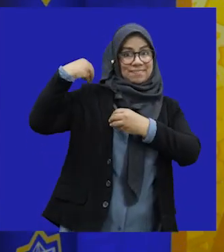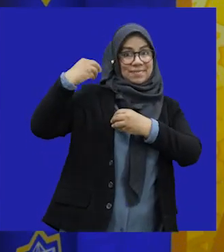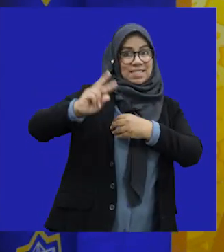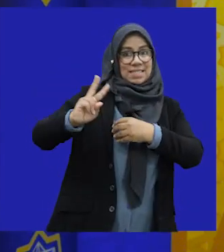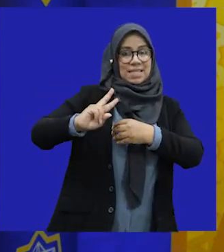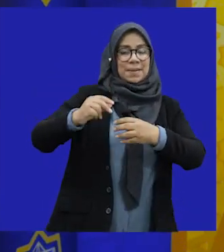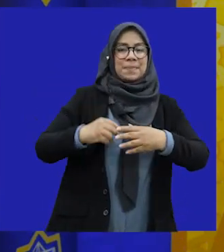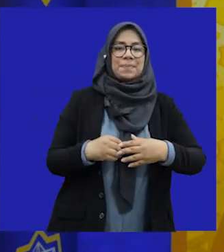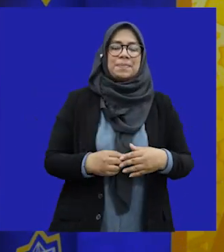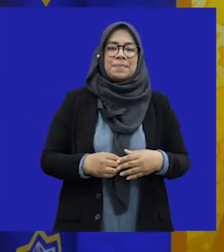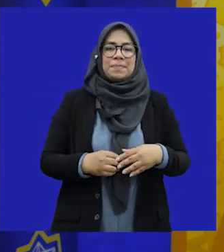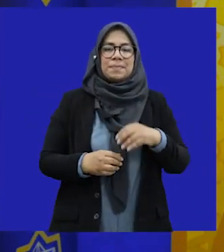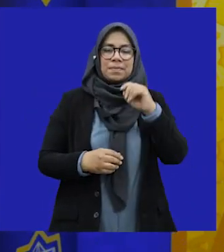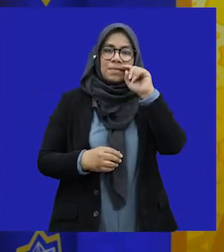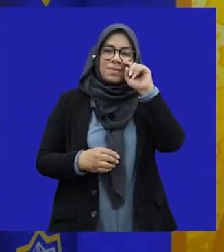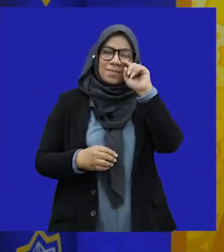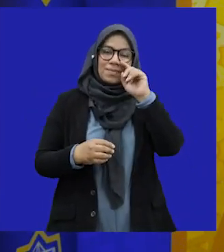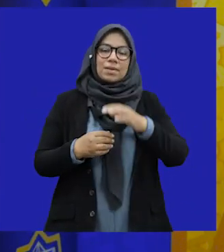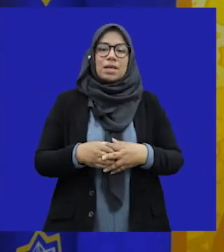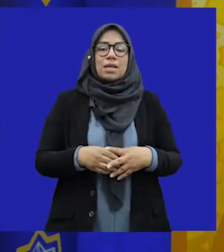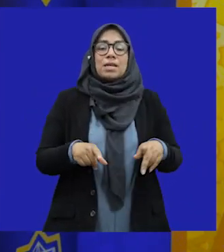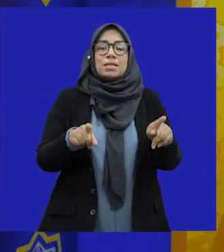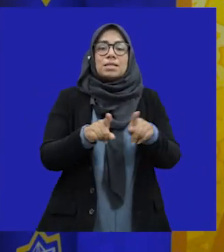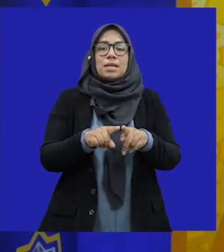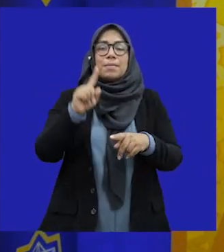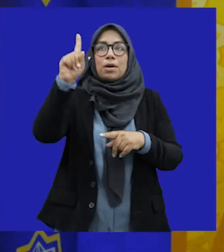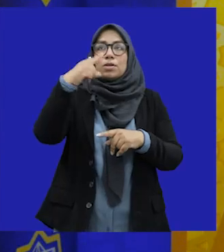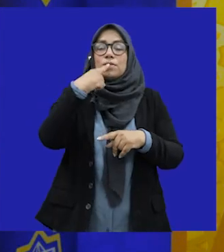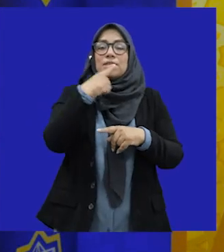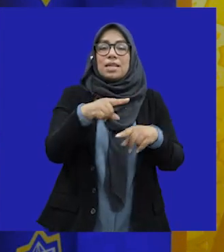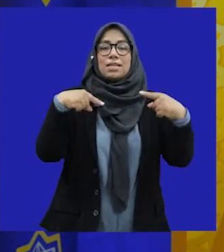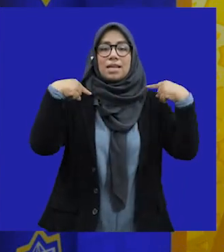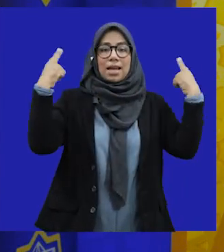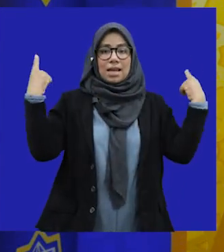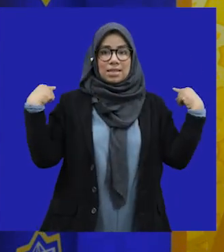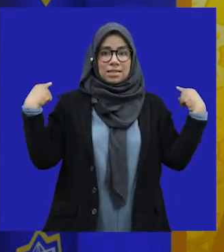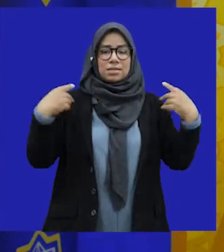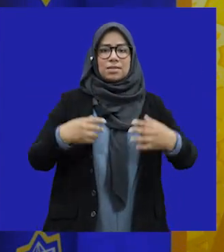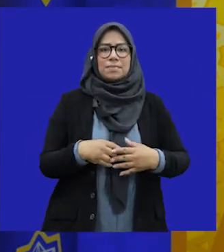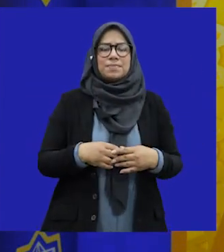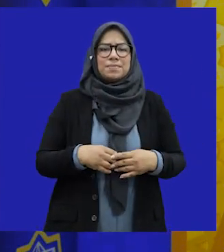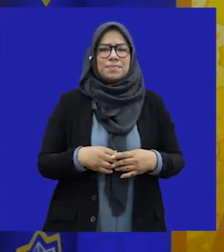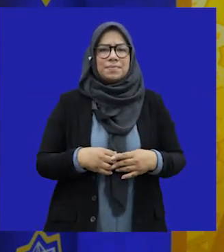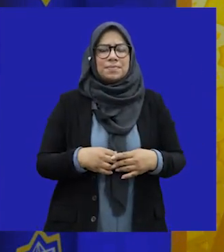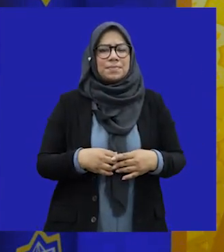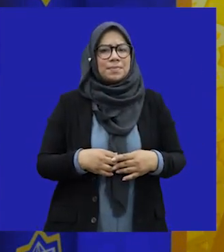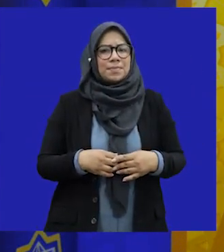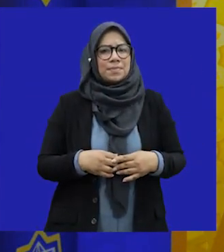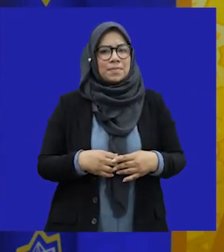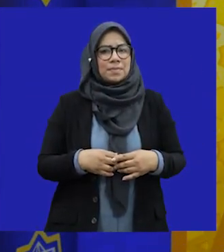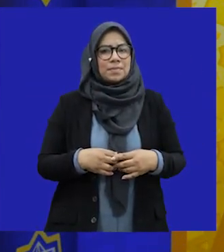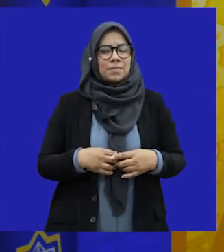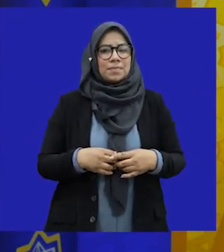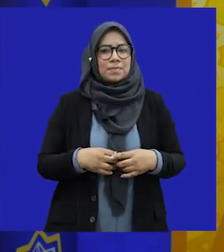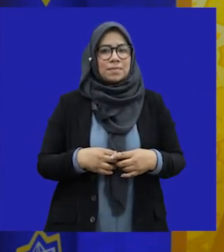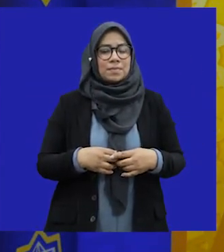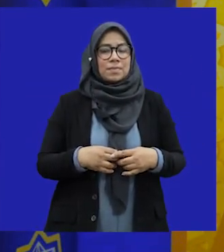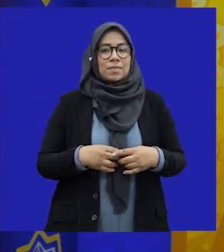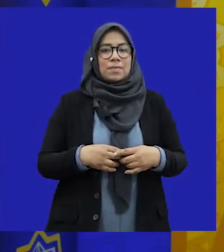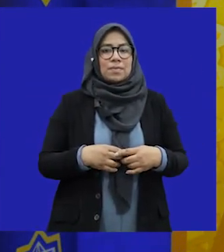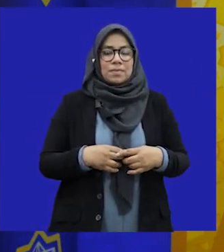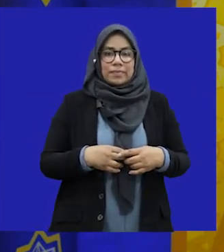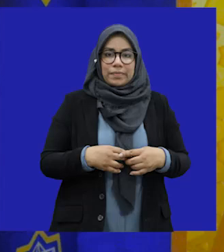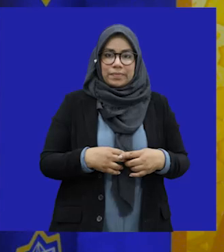قال, meaning Allah Azza wa Jal will say to the angels, أَتِمُّوا لِعَبْدِي فَرِيضَتَهُ. Meaning, compensate